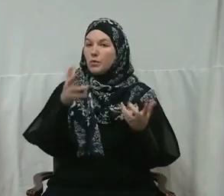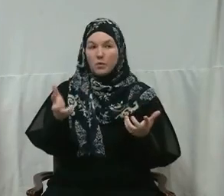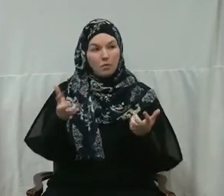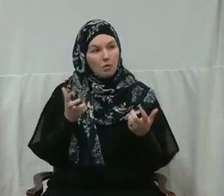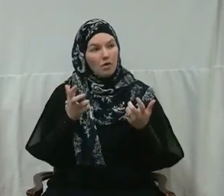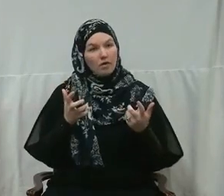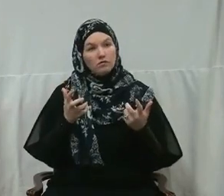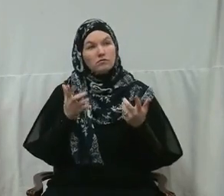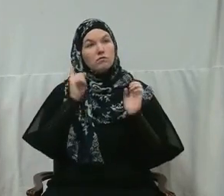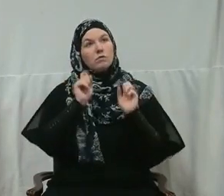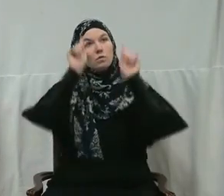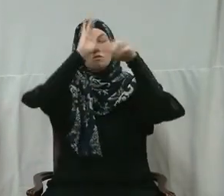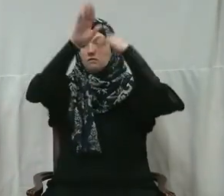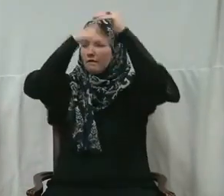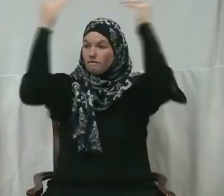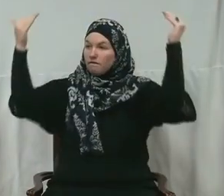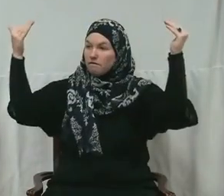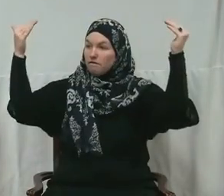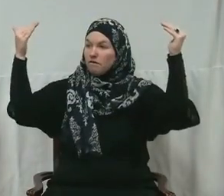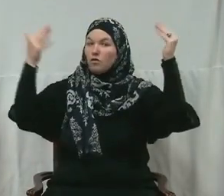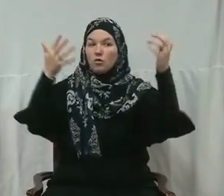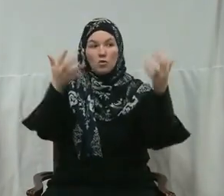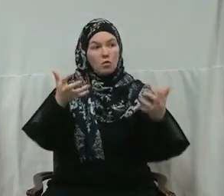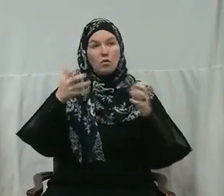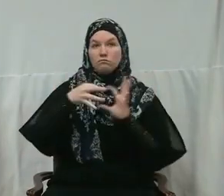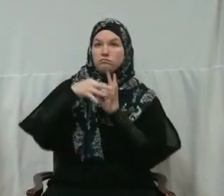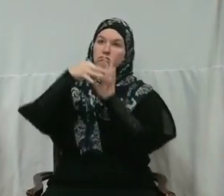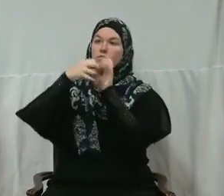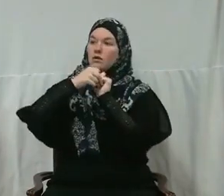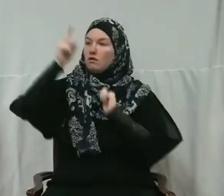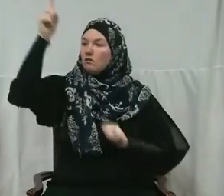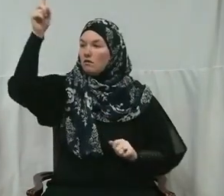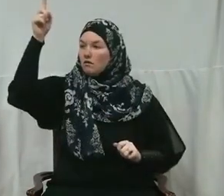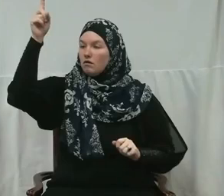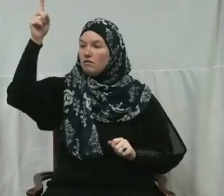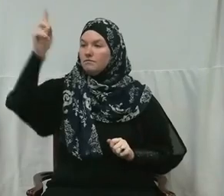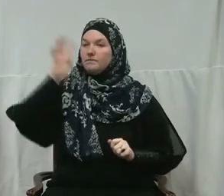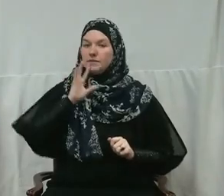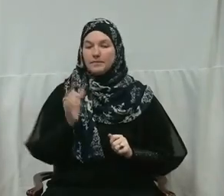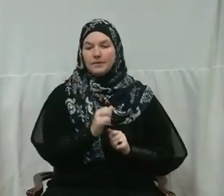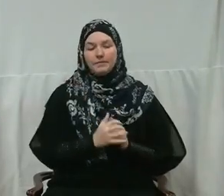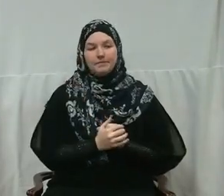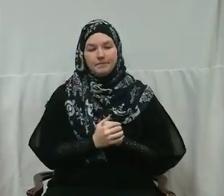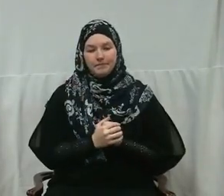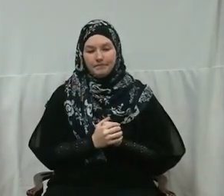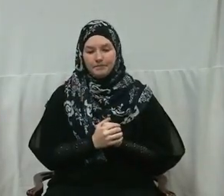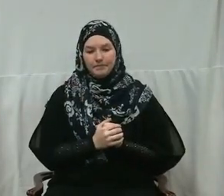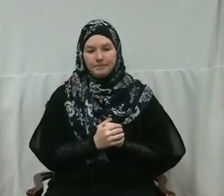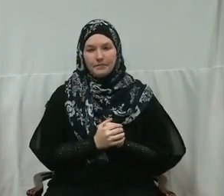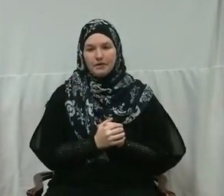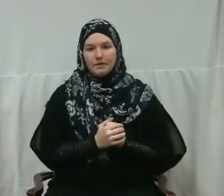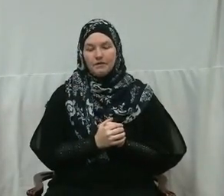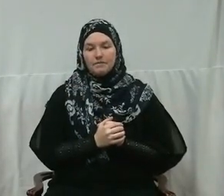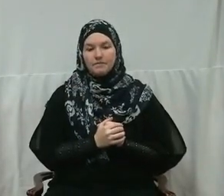winning in his faith, in his relationship with Allah. وَسَعَى لَهَا سَعْيَهَا. And he